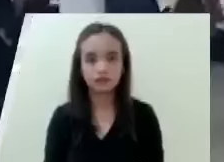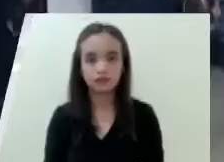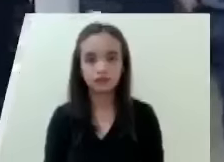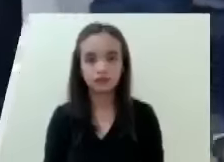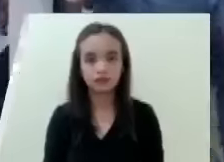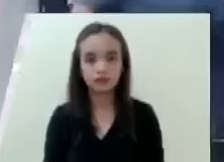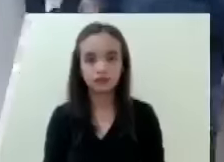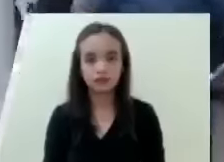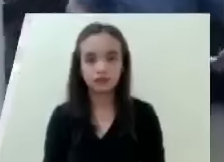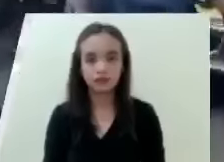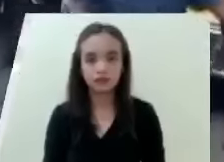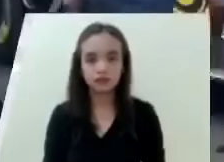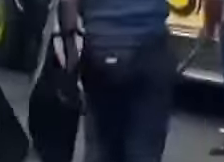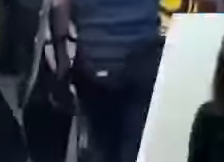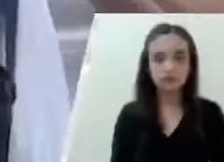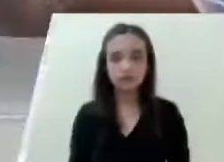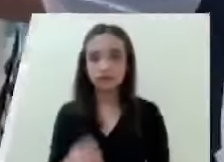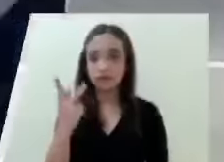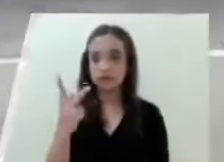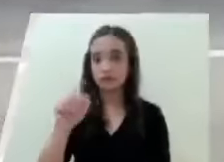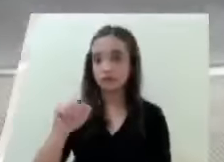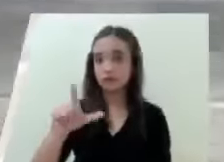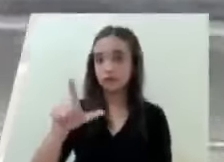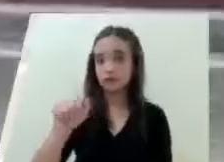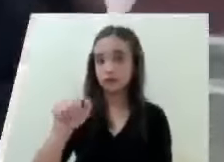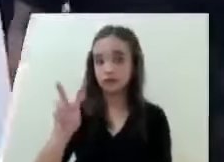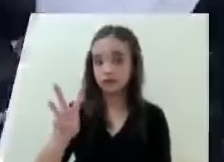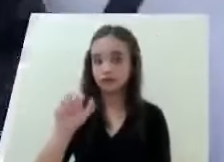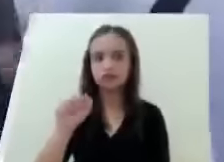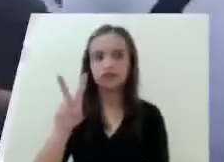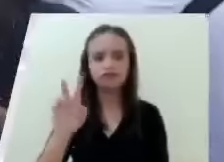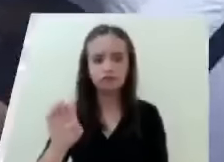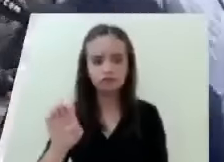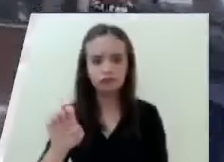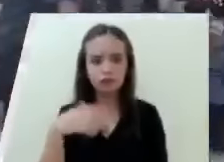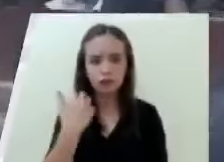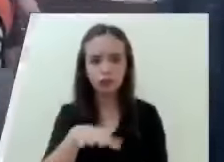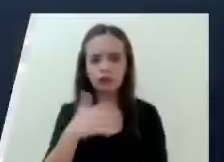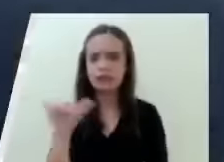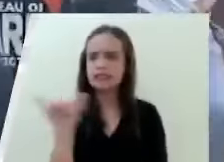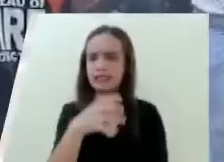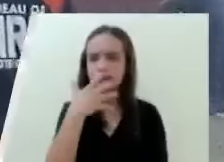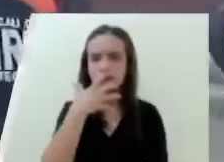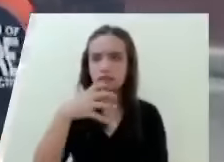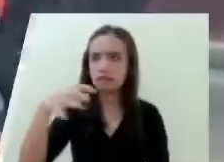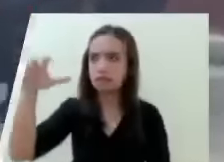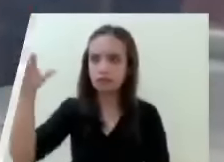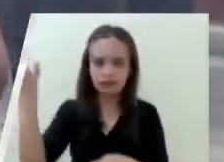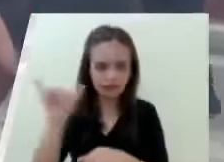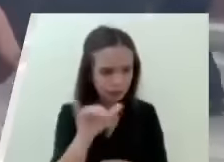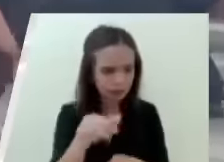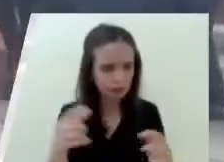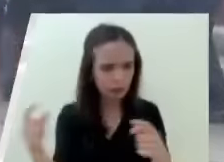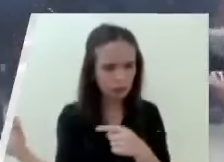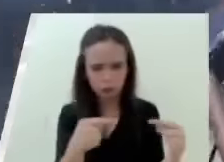Sa Calao Avenue pa lang sa Maynila, tila sing-init na ng panahon ang girian ng mga nagprotesta at ng mga pulis.